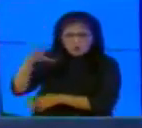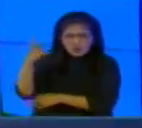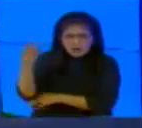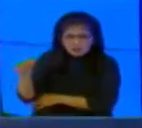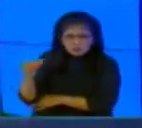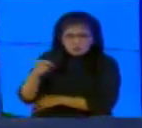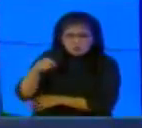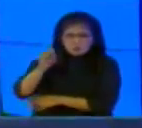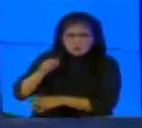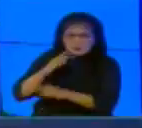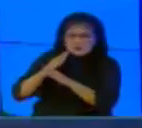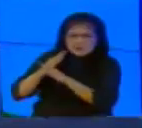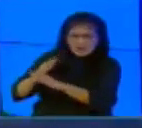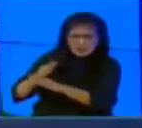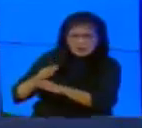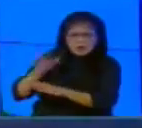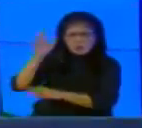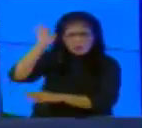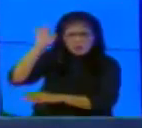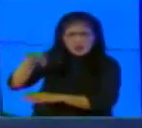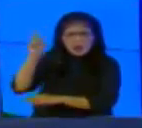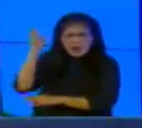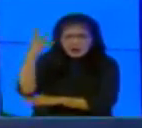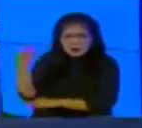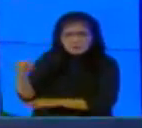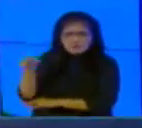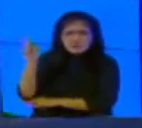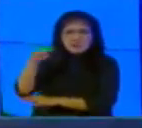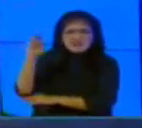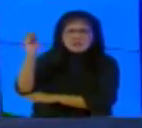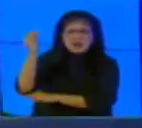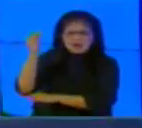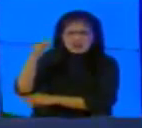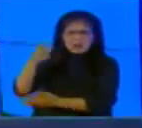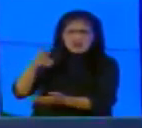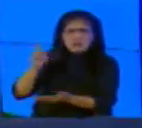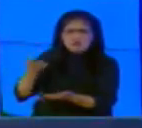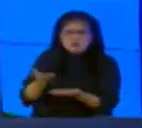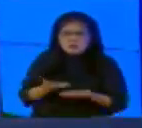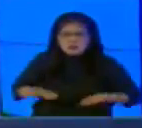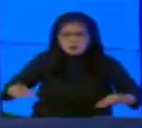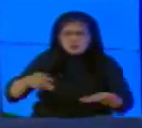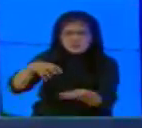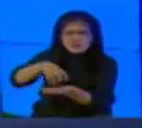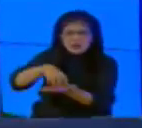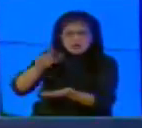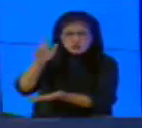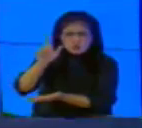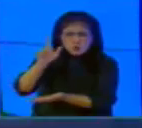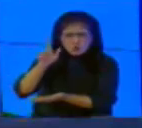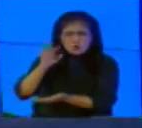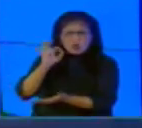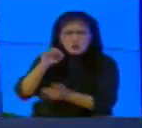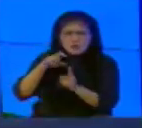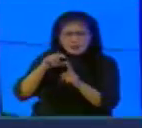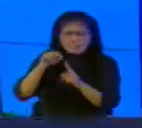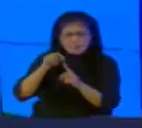terjadinya seorang pemudik asal Jakarta yang tengah dikarantina sebagai odp kabur dari tempat karantina